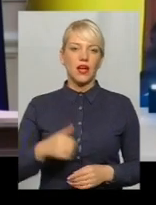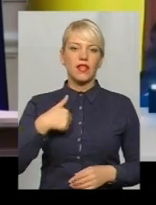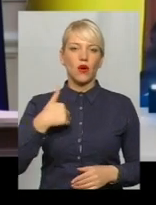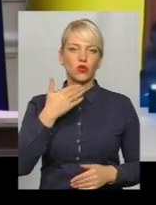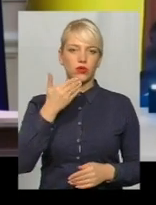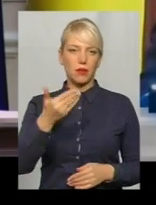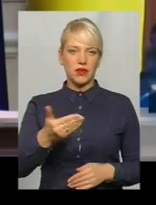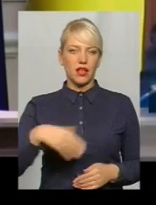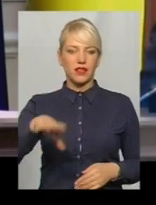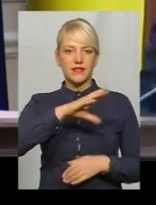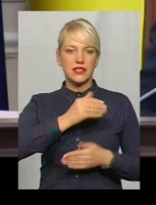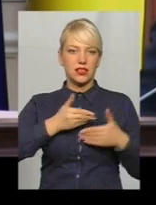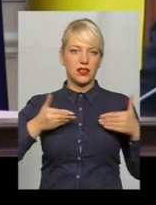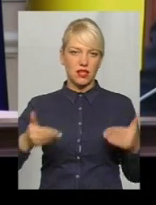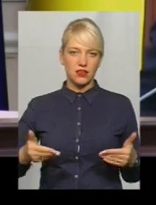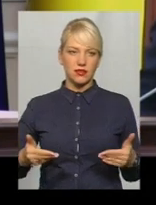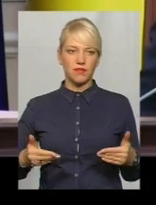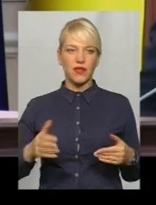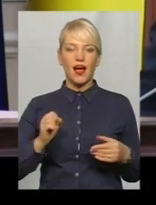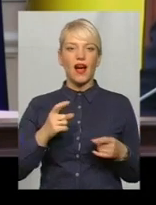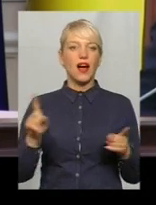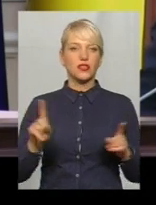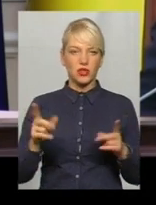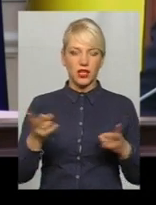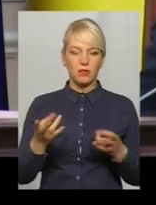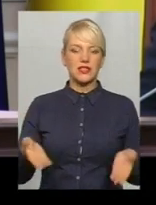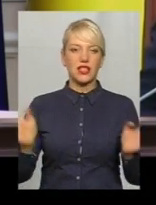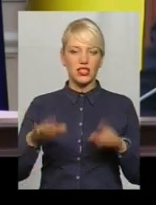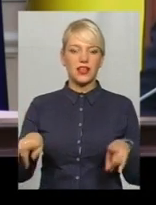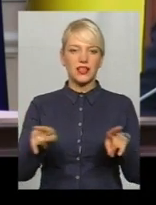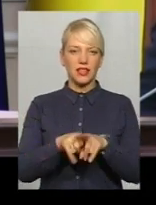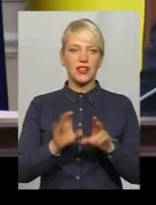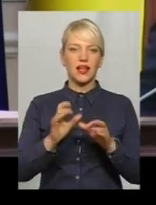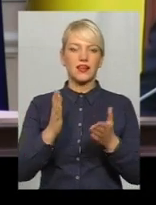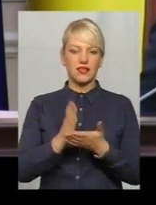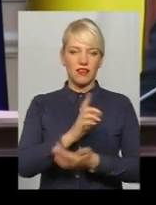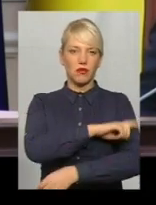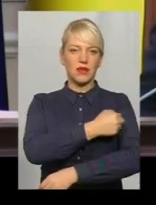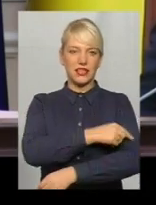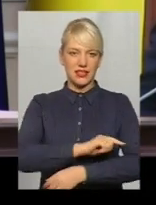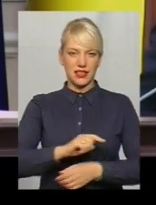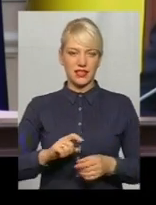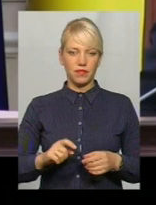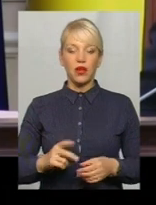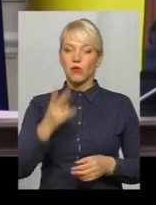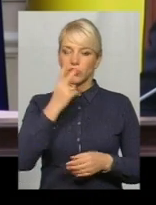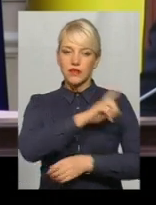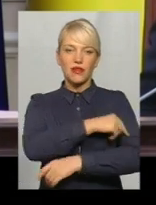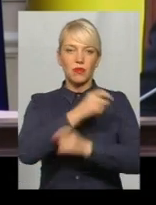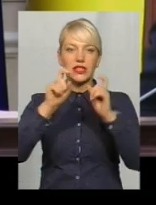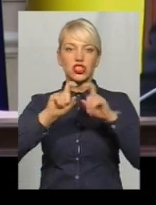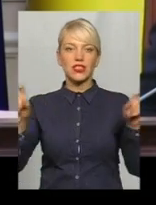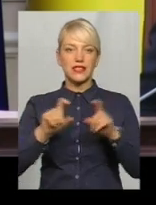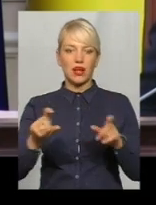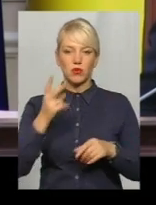запитати всіх нас, а невже треба залишати все так, як зараз є в медицині? Подивіться в медичні заклади, подивіться на